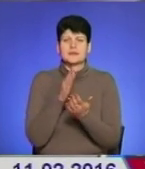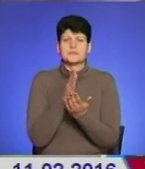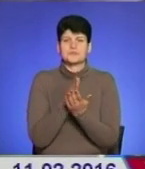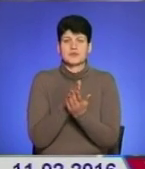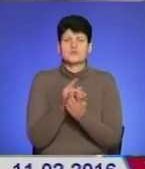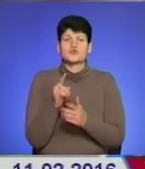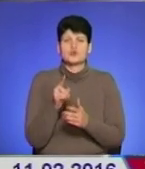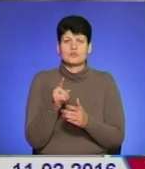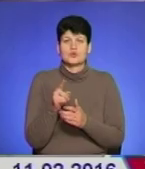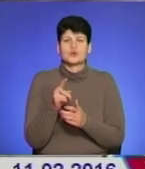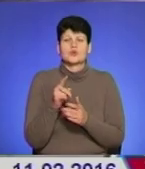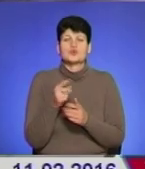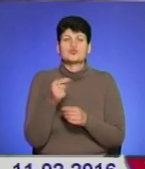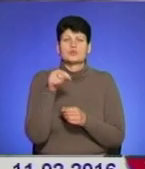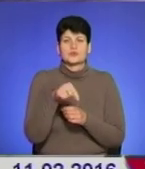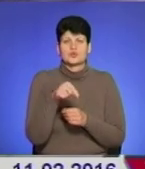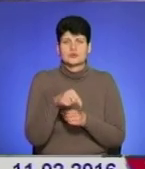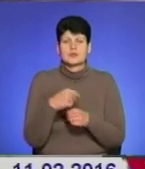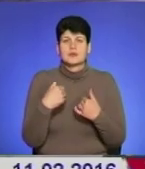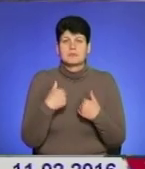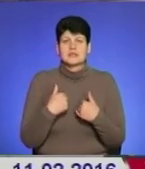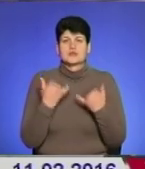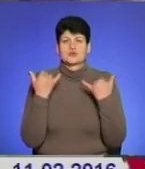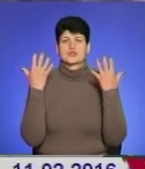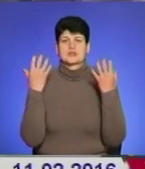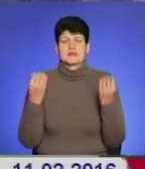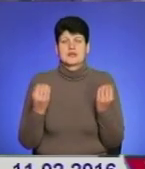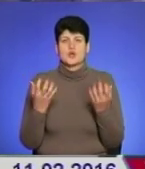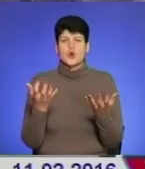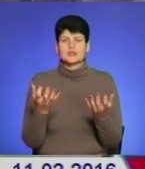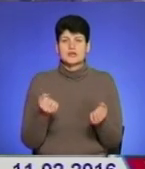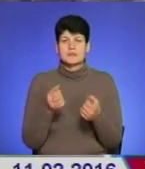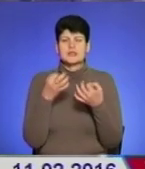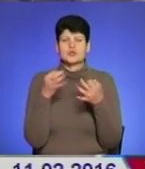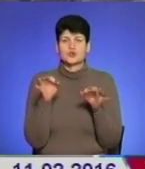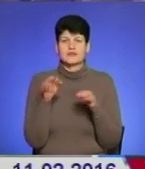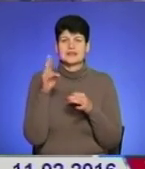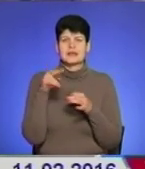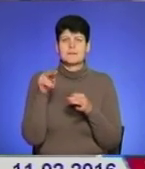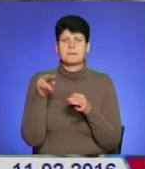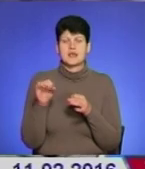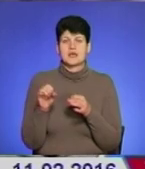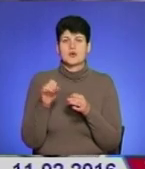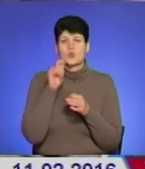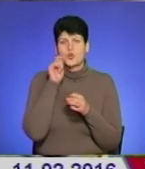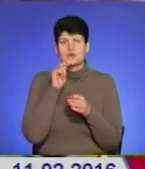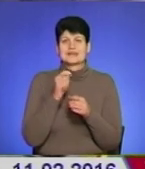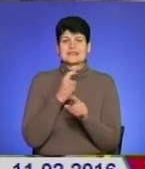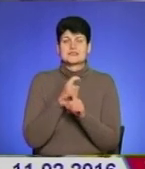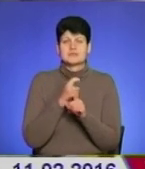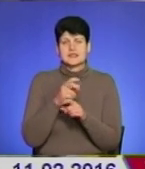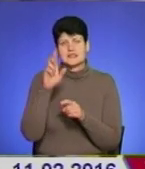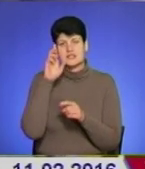в чому, чому ми тут. Ми на сьогоднішній день отримали дозвіл від ДП «Укрспирт», державного